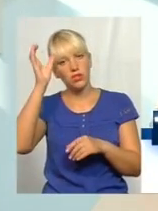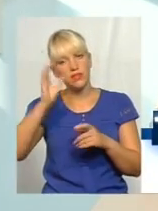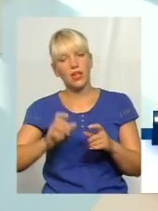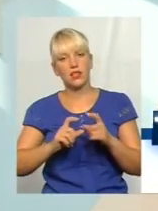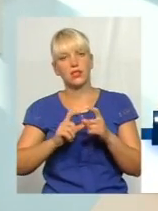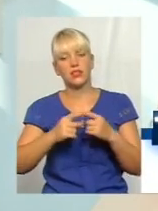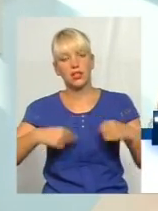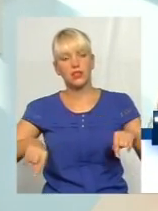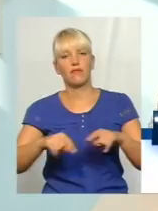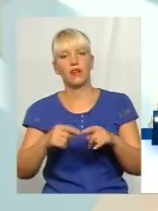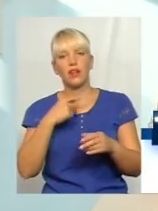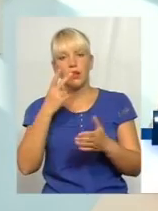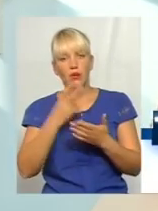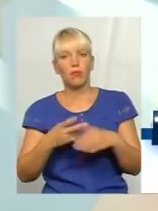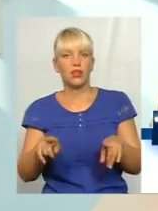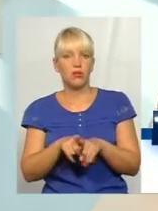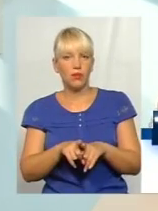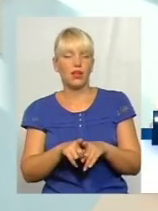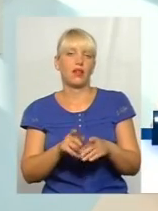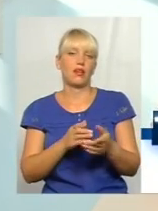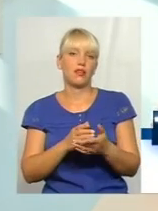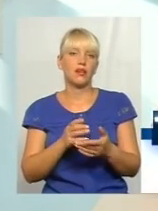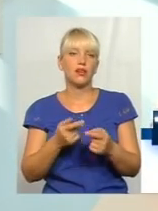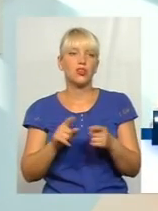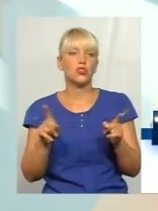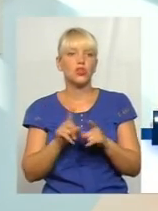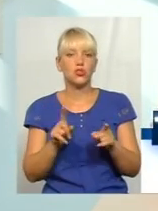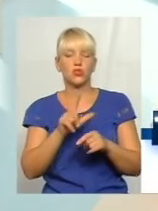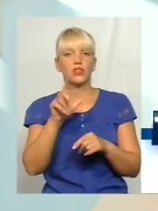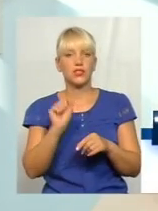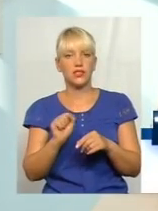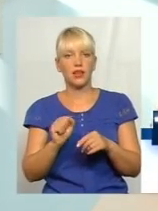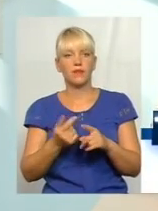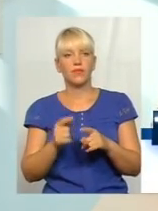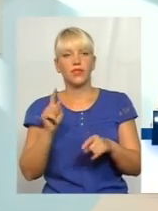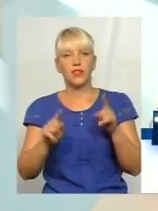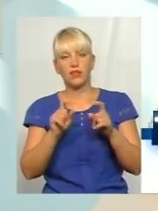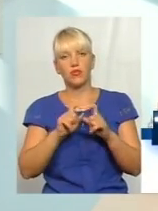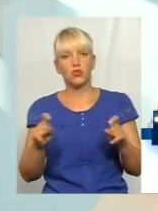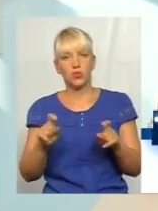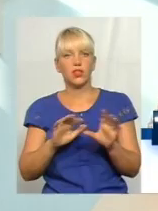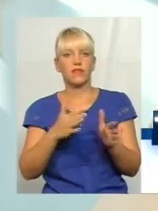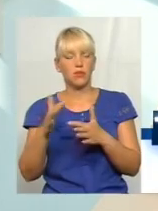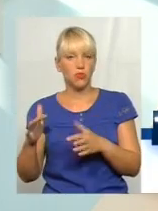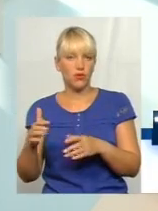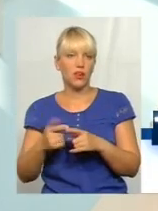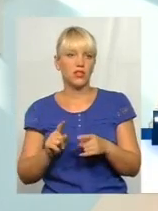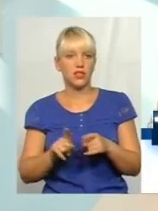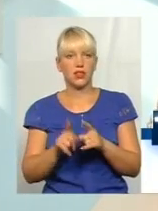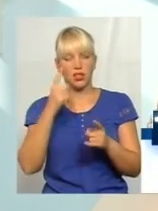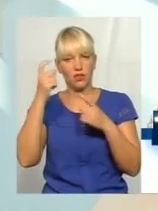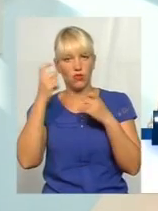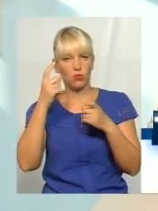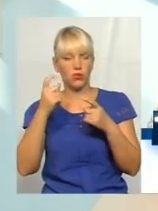феномен що із-за директорів ну в деяких школах відбуваються такі от ну скажемо інформаційні